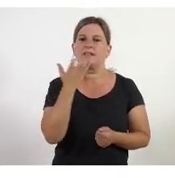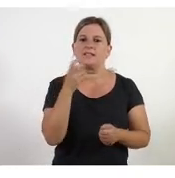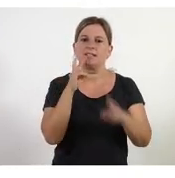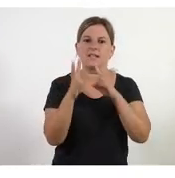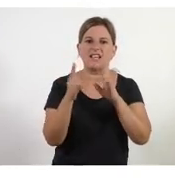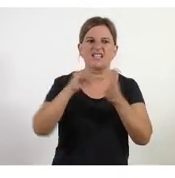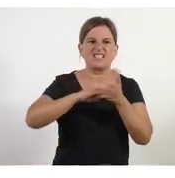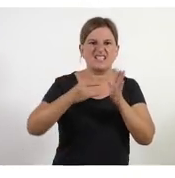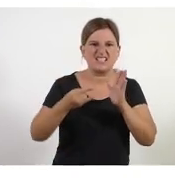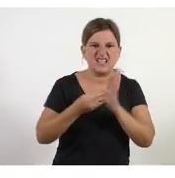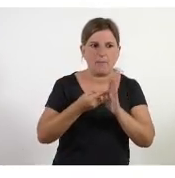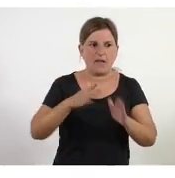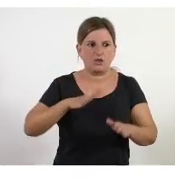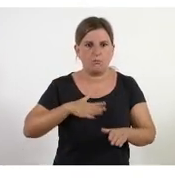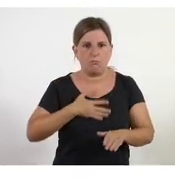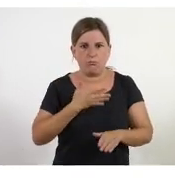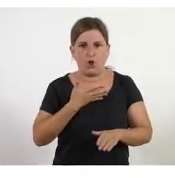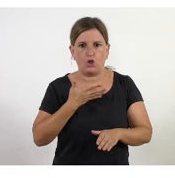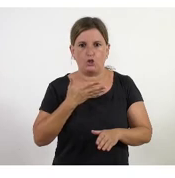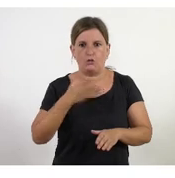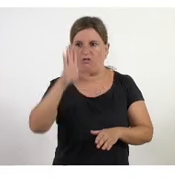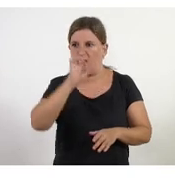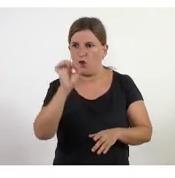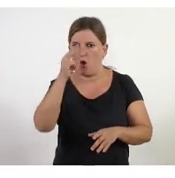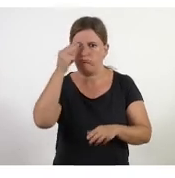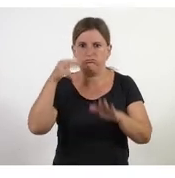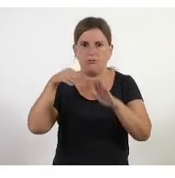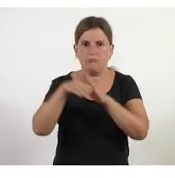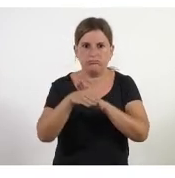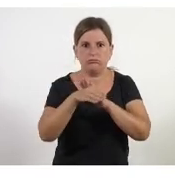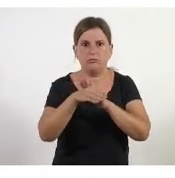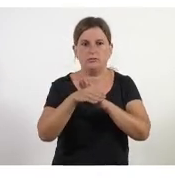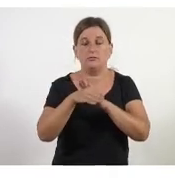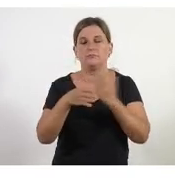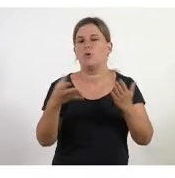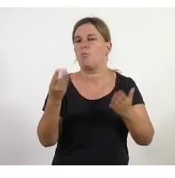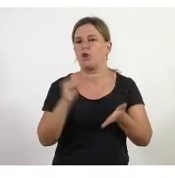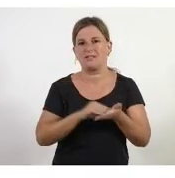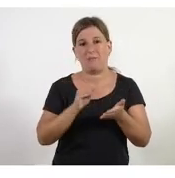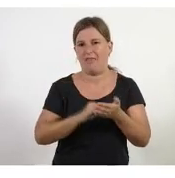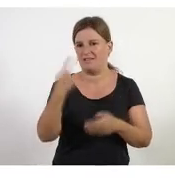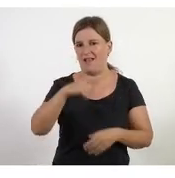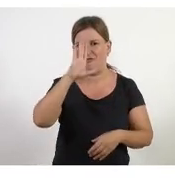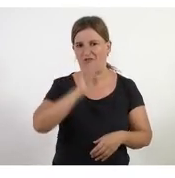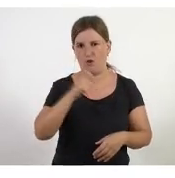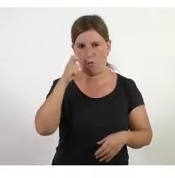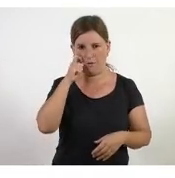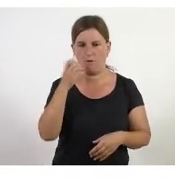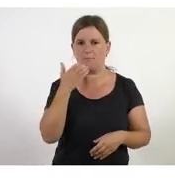es poden comprometre o no, estarem entrant en el debat del punt humà, d'acord? Els